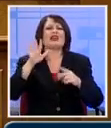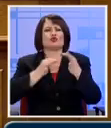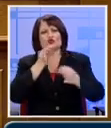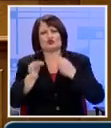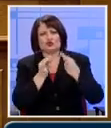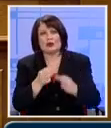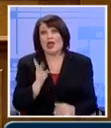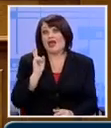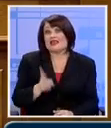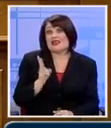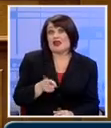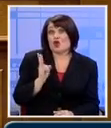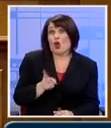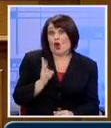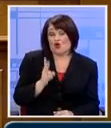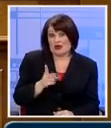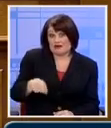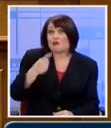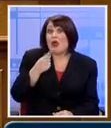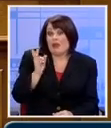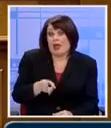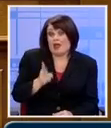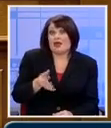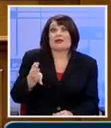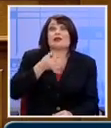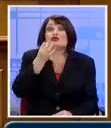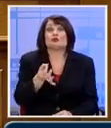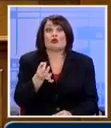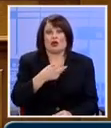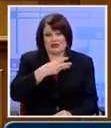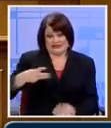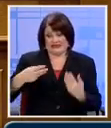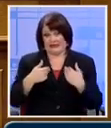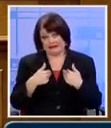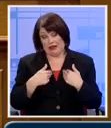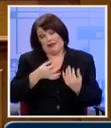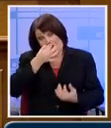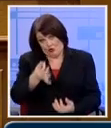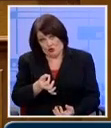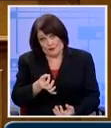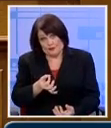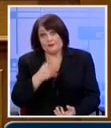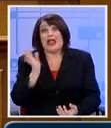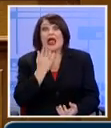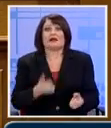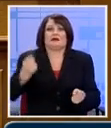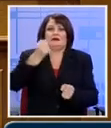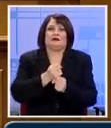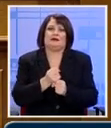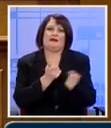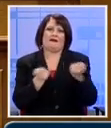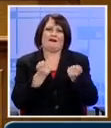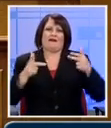Οι κινδυνολόγοι, τους λέγατε στους ξένους, θα σας πούν ότι το κόμμα μας, το ΣΥΡΙΖΑ, αν έρθει στην κυβέρνηση θα